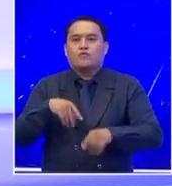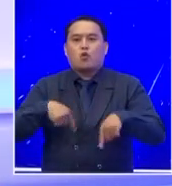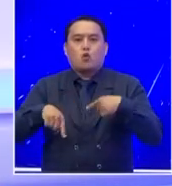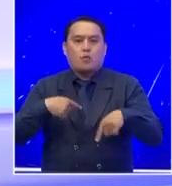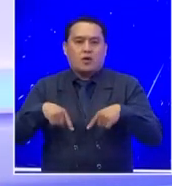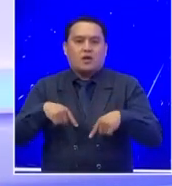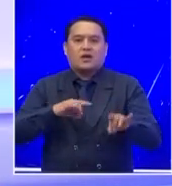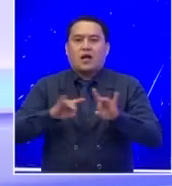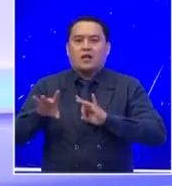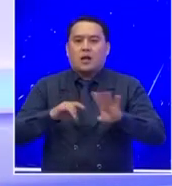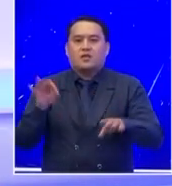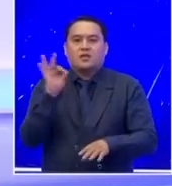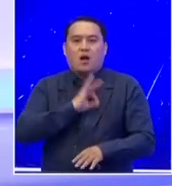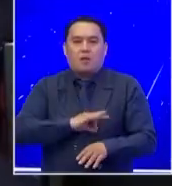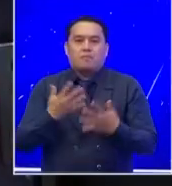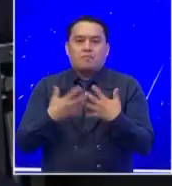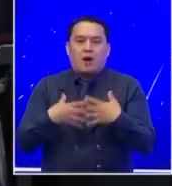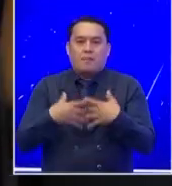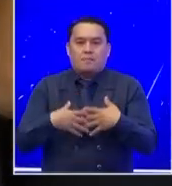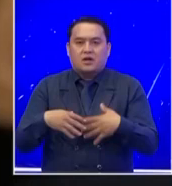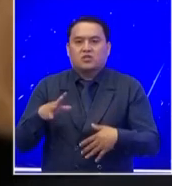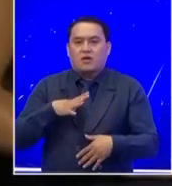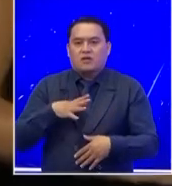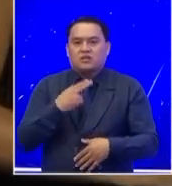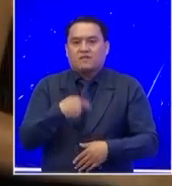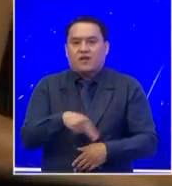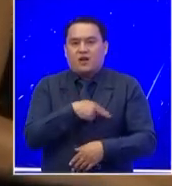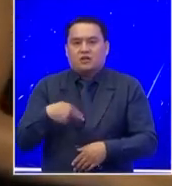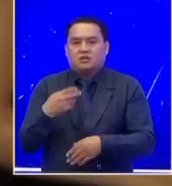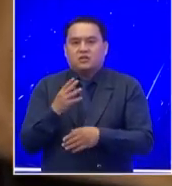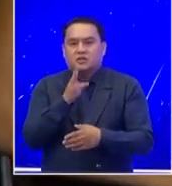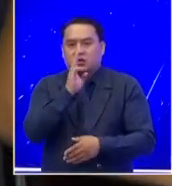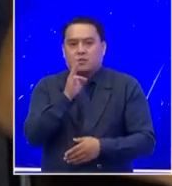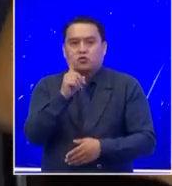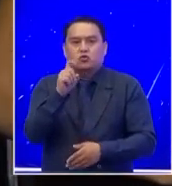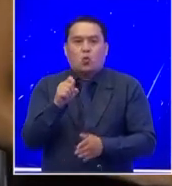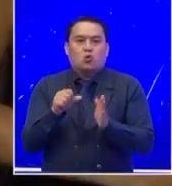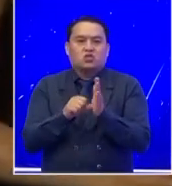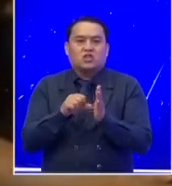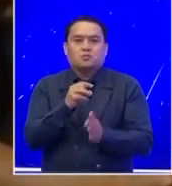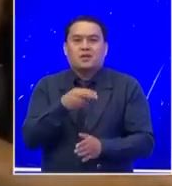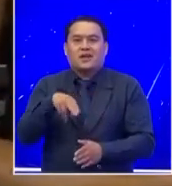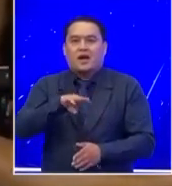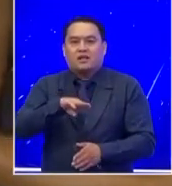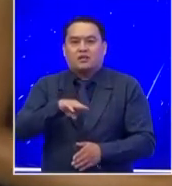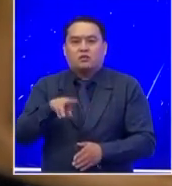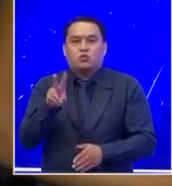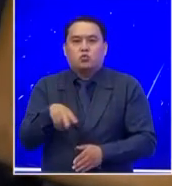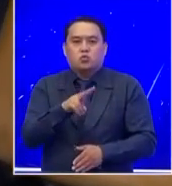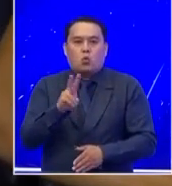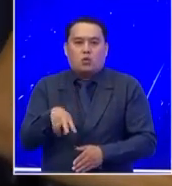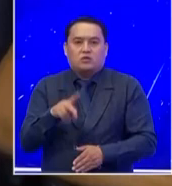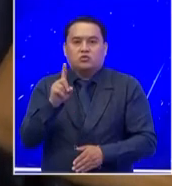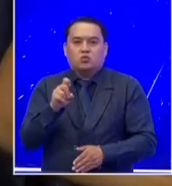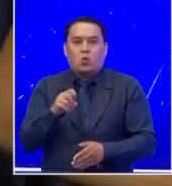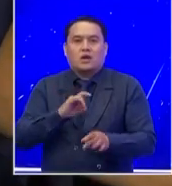рекламным доходам. По подсчетам экспертов, за последний год швейцарец заработал более 106 миллионов долларов, из которых 100 – это рекламные